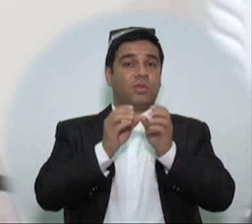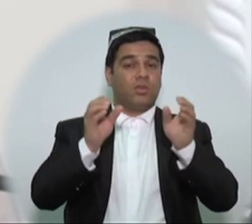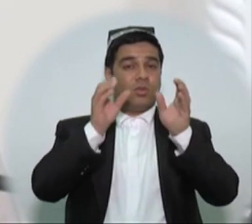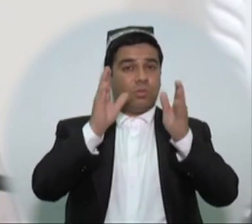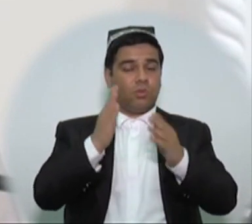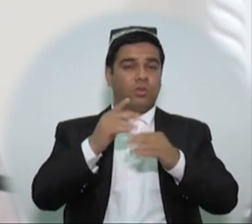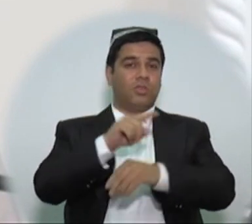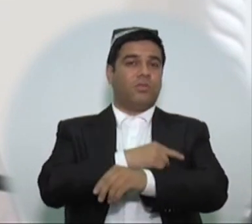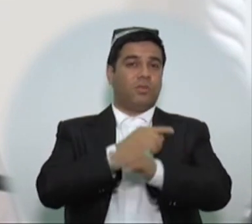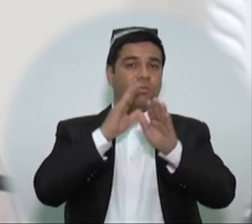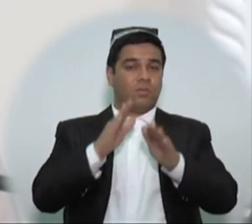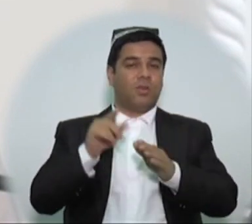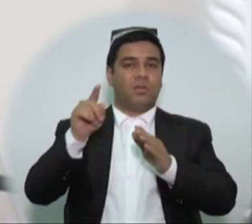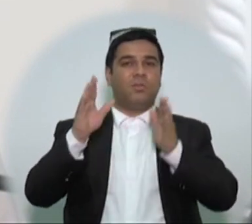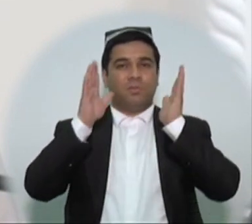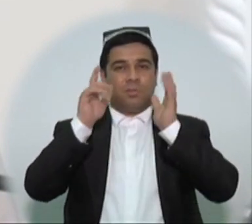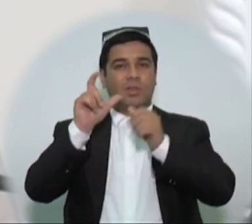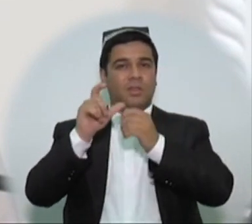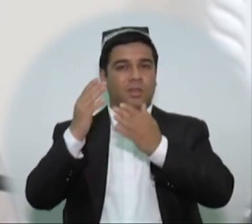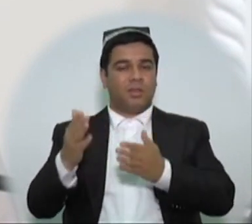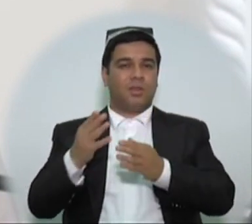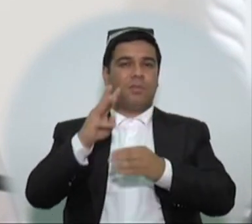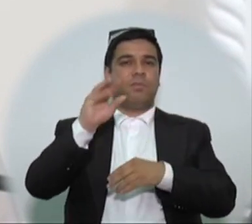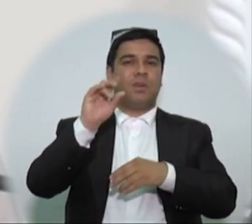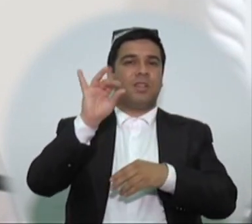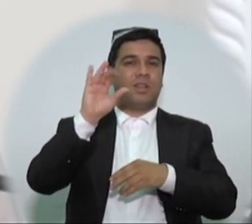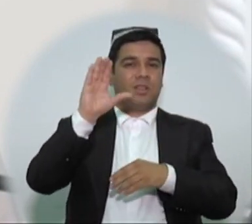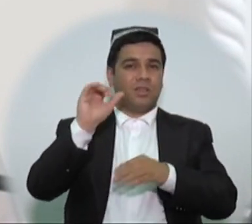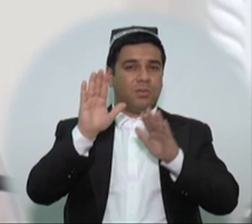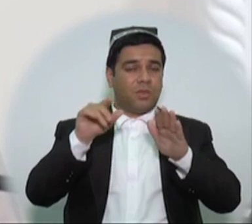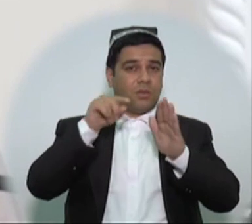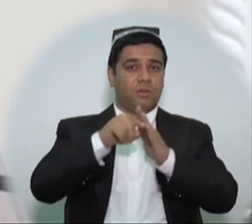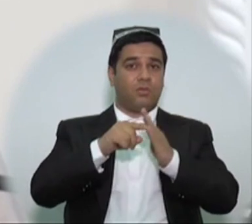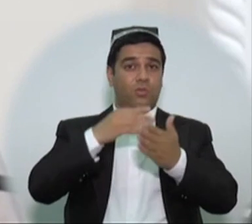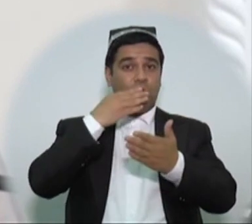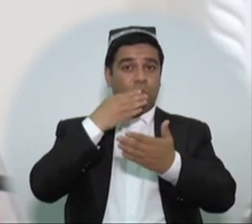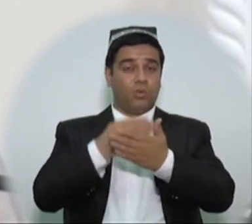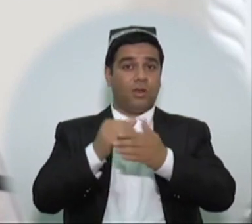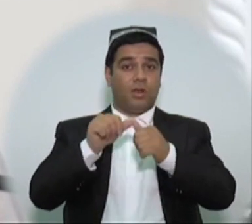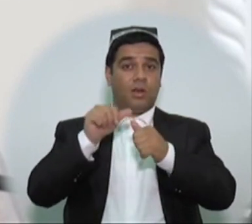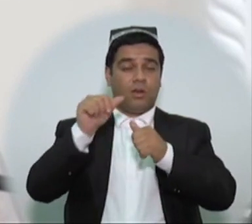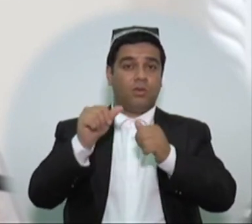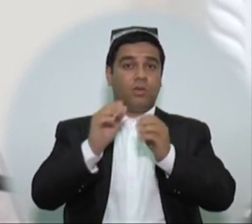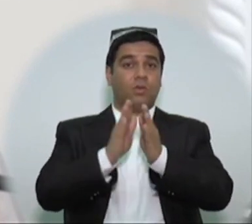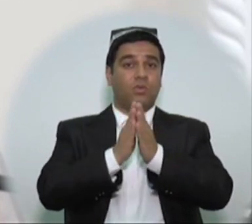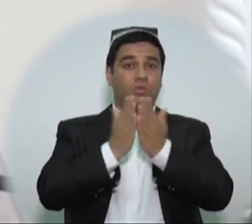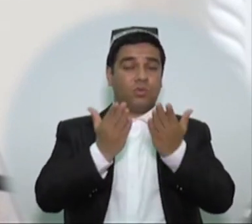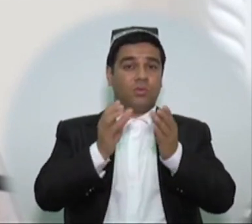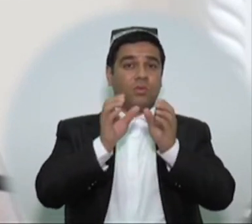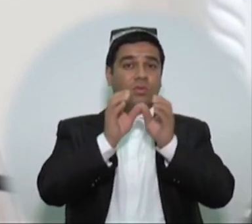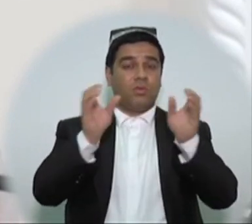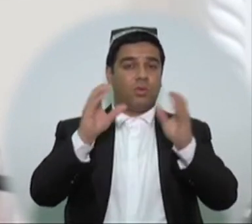Shifoxonalarni, madrasalarni, yana boshqa ilmiy muassasalarni ham alohida o'zining kutubxonasi bo'lar